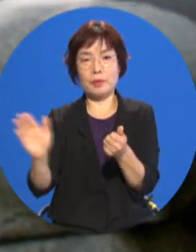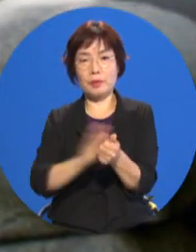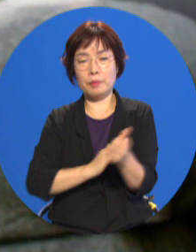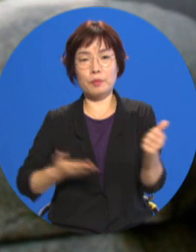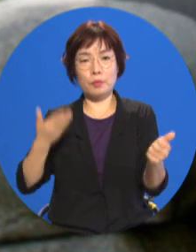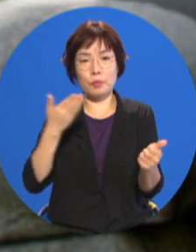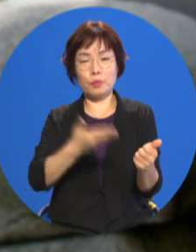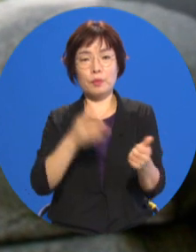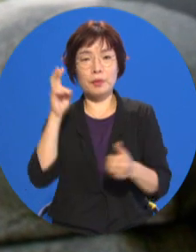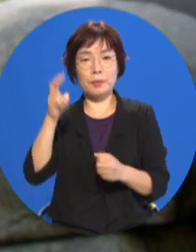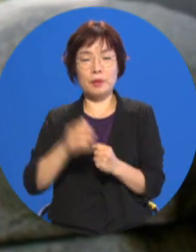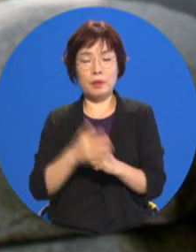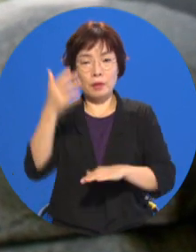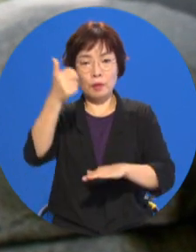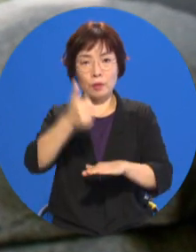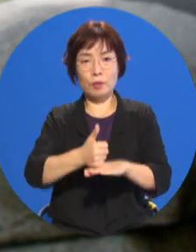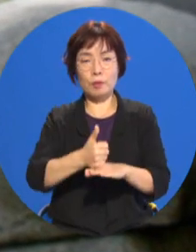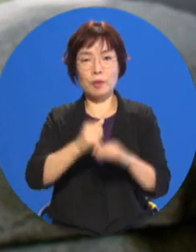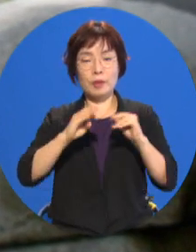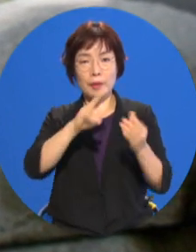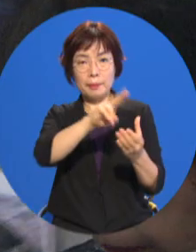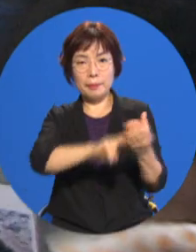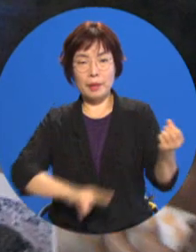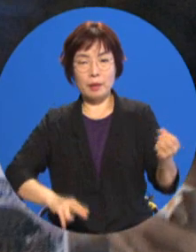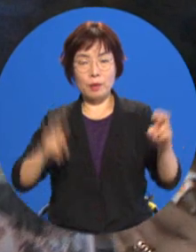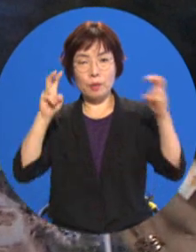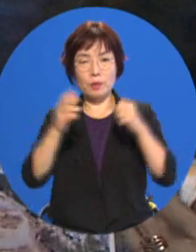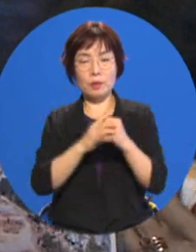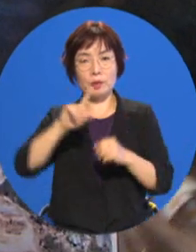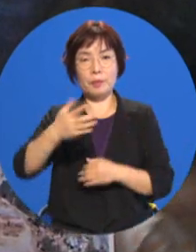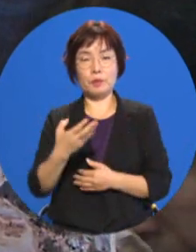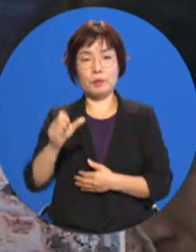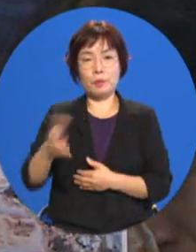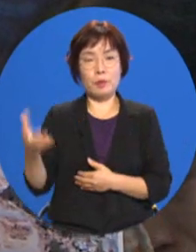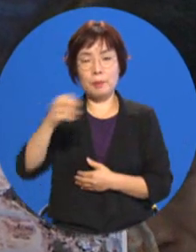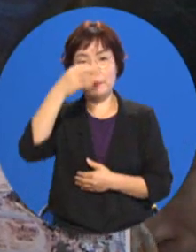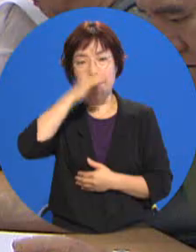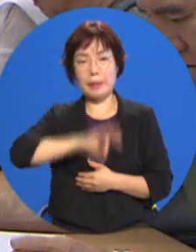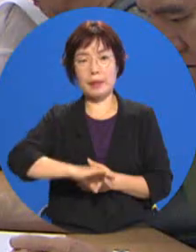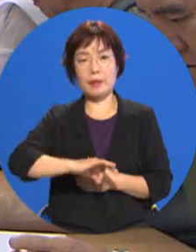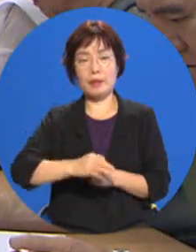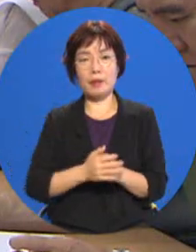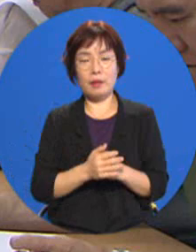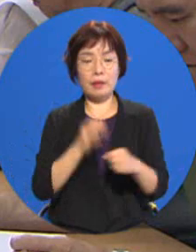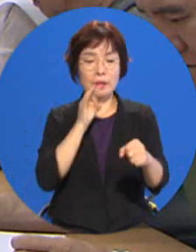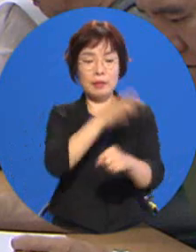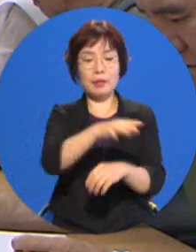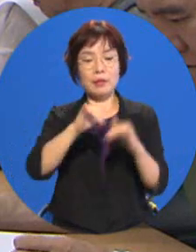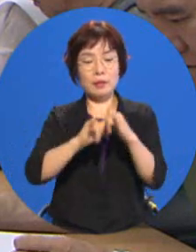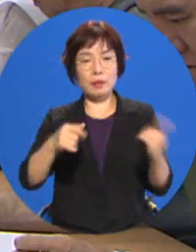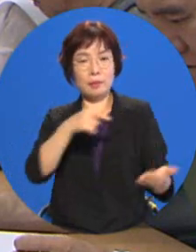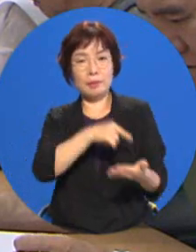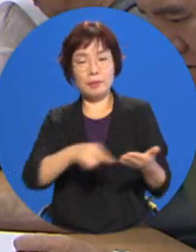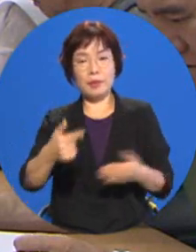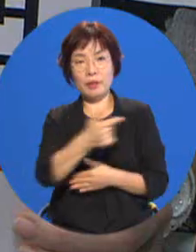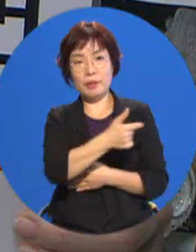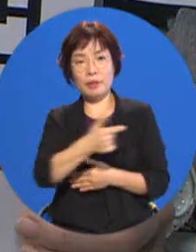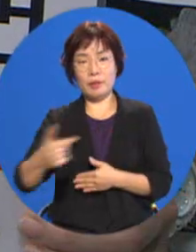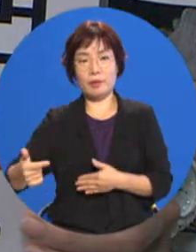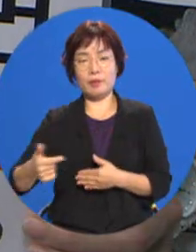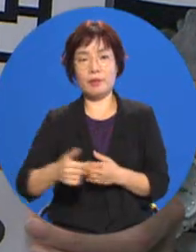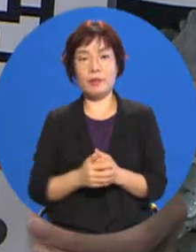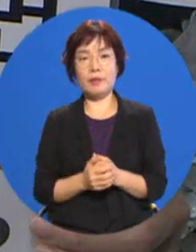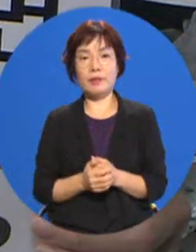보았습니다. 그 결과 토지를 팔아 업체는 195억 원의 차익을 봤지만 매입자들은 피해가 불가피해졌다는